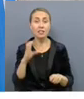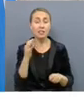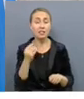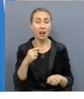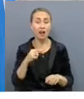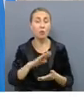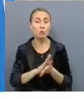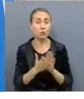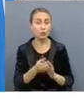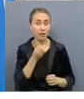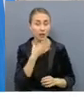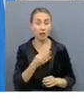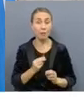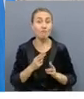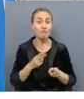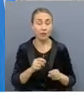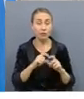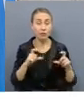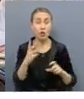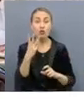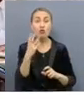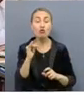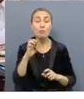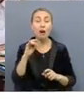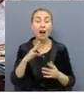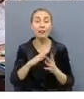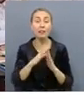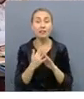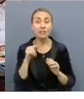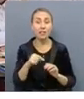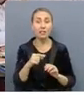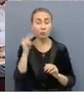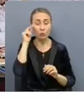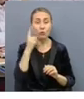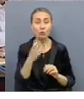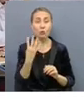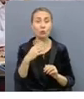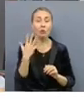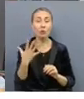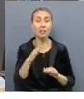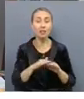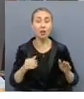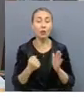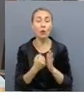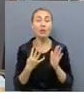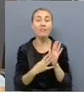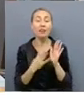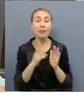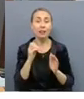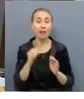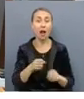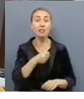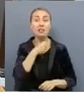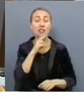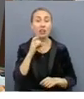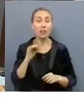Руководитель области также посетил школу и в селе Шубар. Здесь обучается 145 детей до 9 класса, а старшеклассникам приходится за